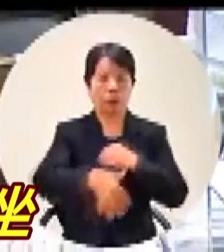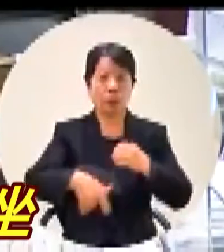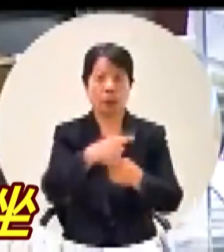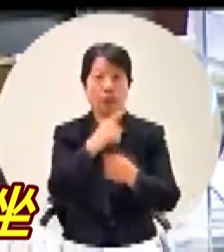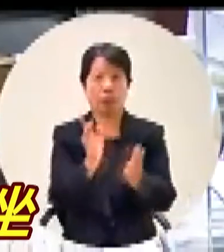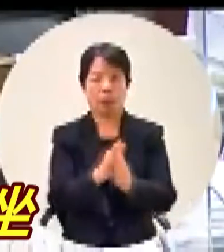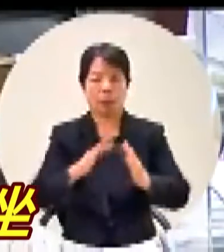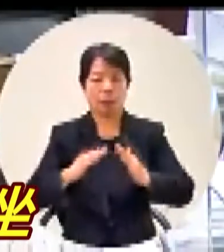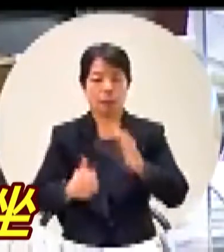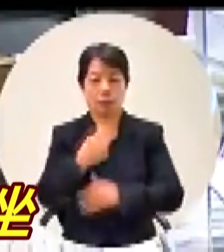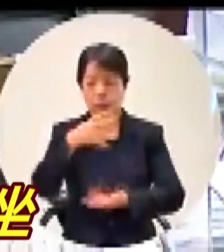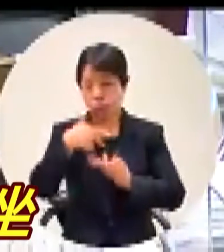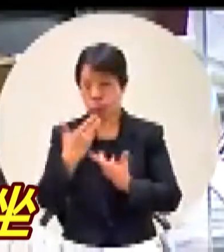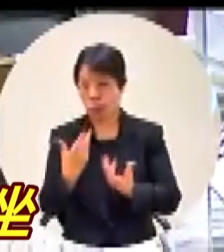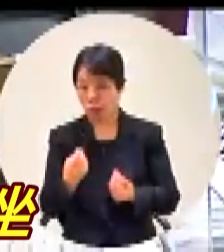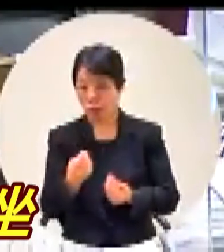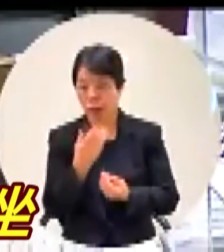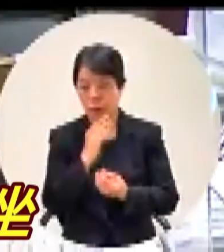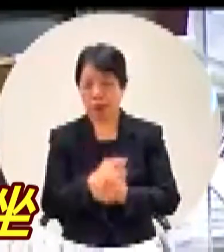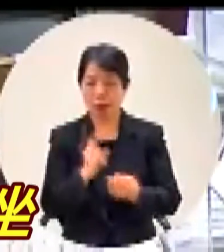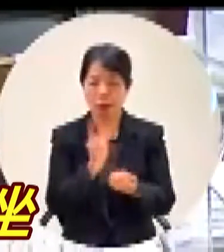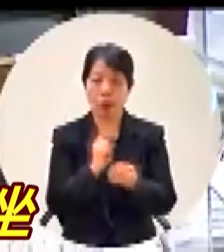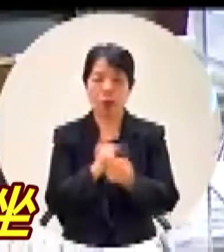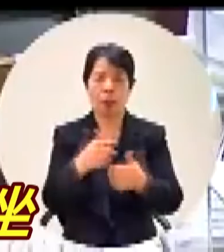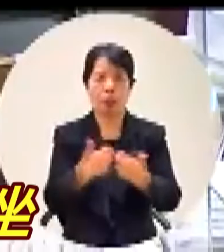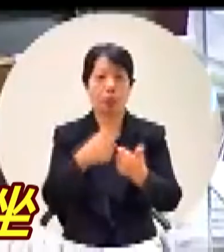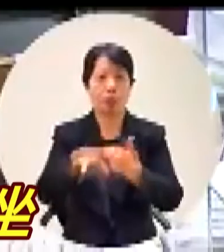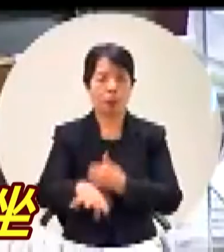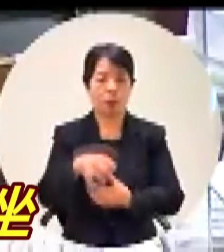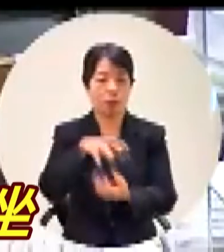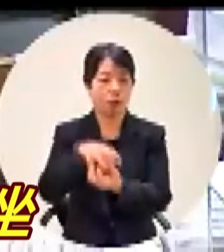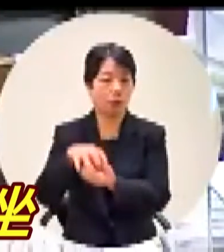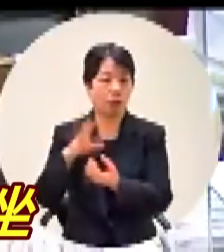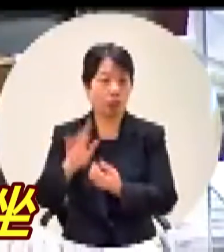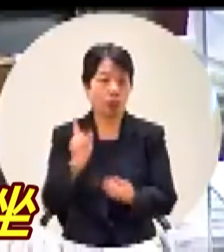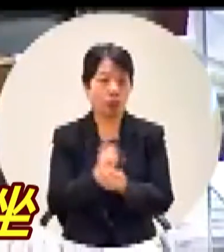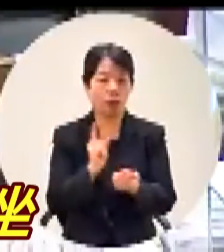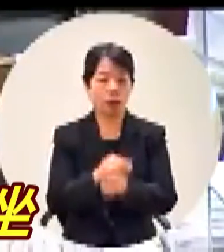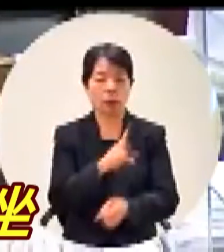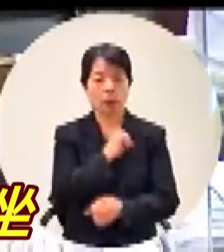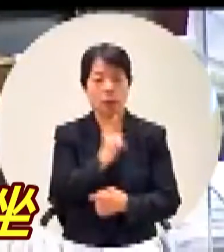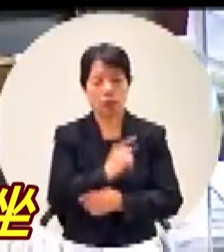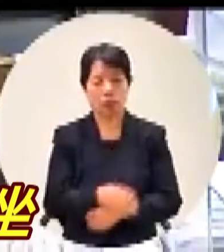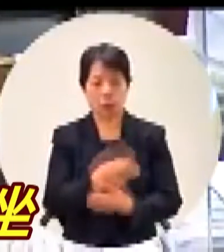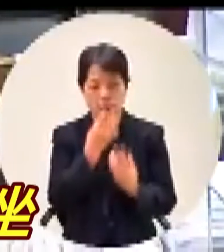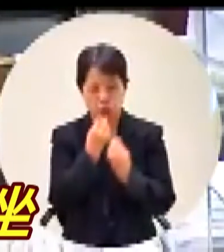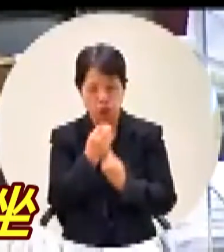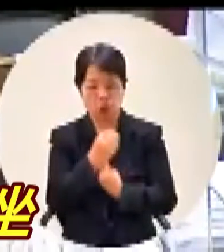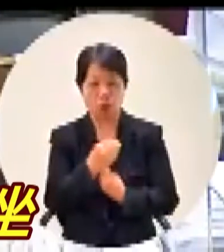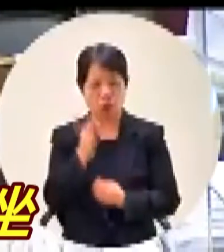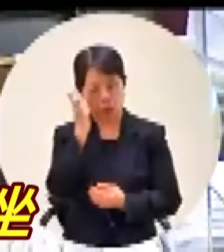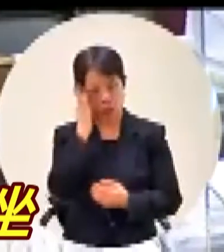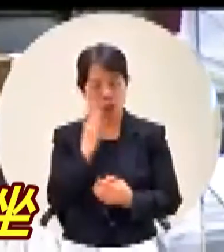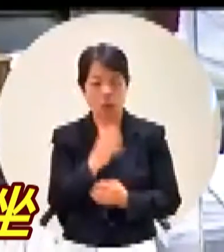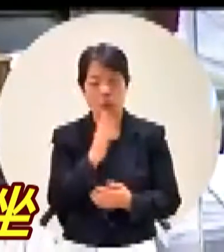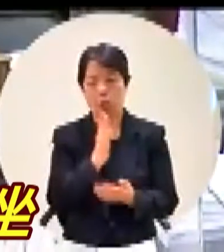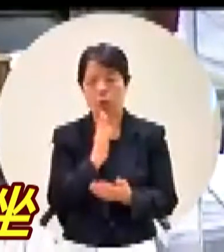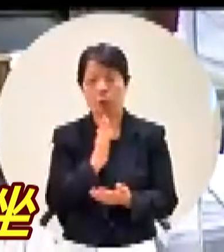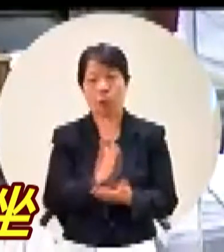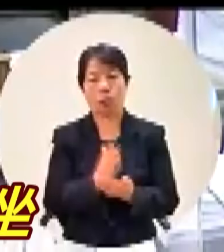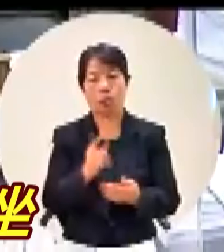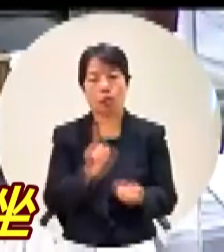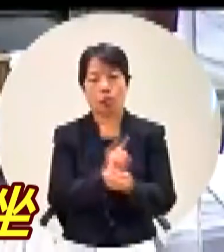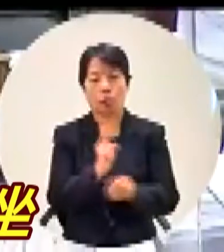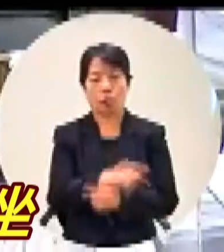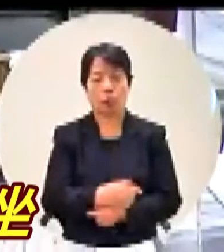吗？是议会的便当太差吗？这种自残真的是闹天下的大笑话，你要先停